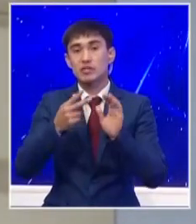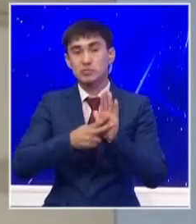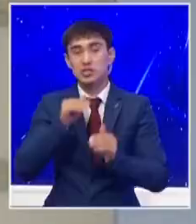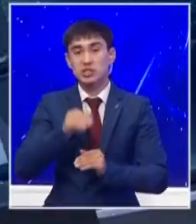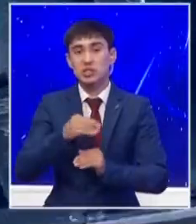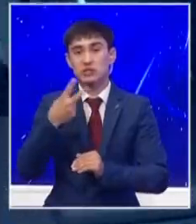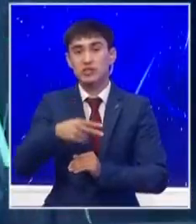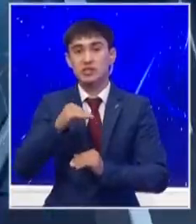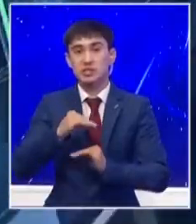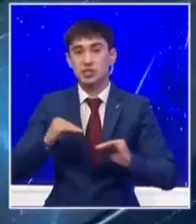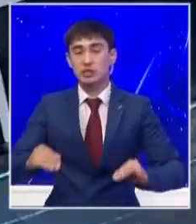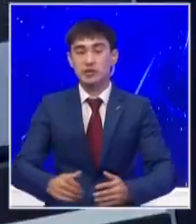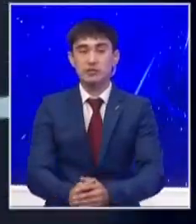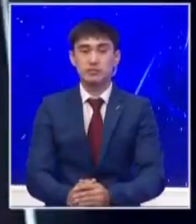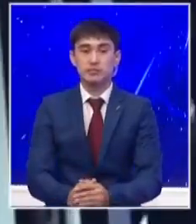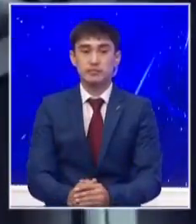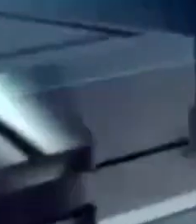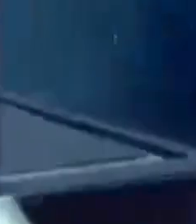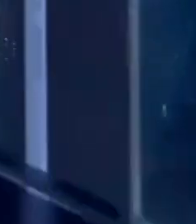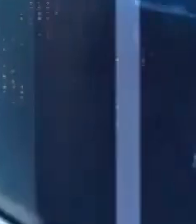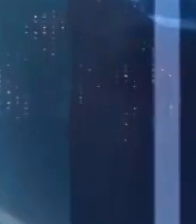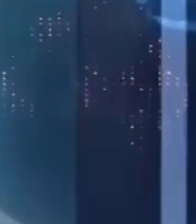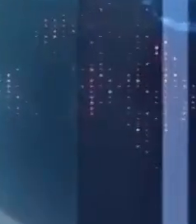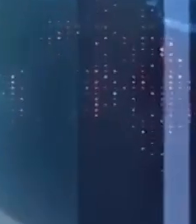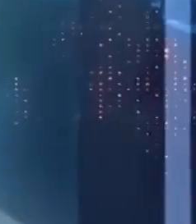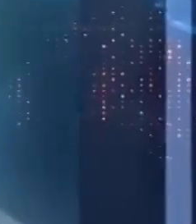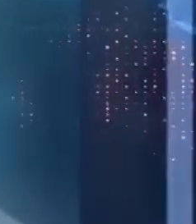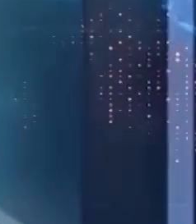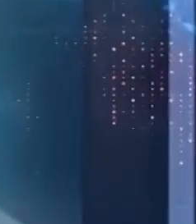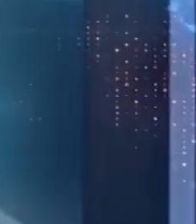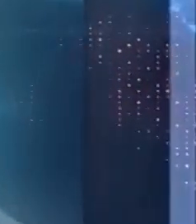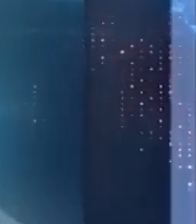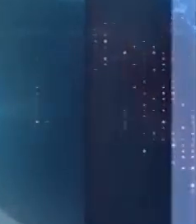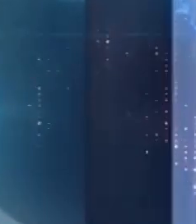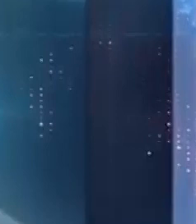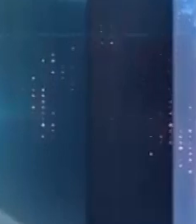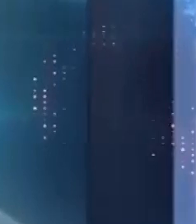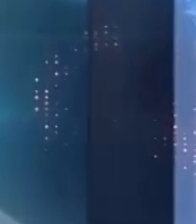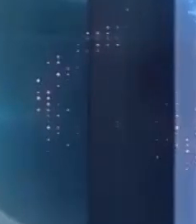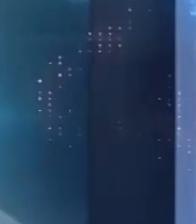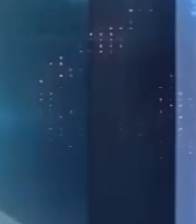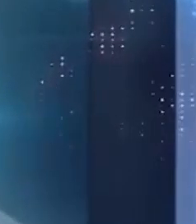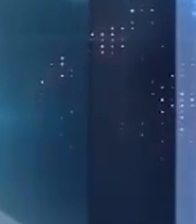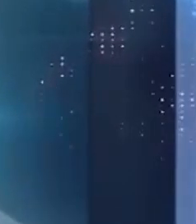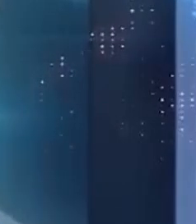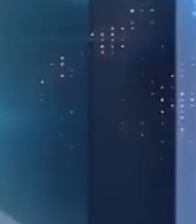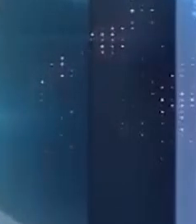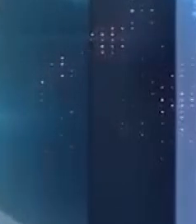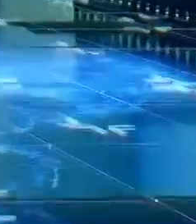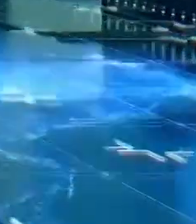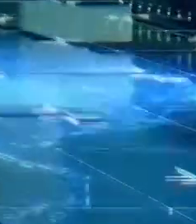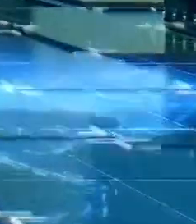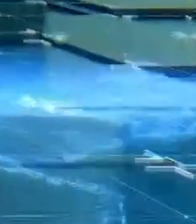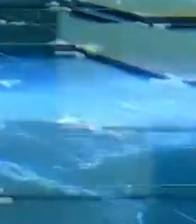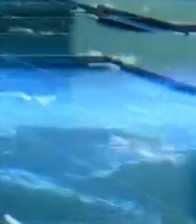18 028 человек. Шандос Назарбаев, Аялым Жирсон, Кызы, Жайдарбек Нурбек, телеканал ЖТСУ, Алматинская область.